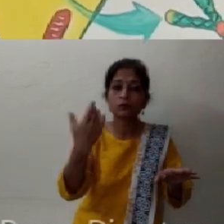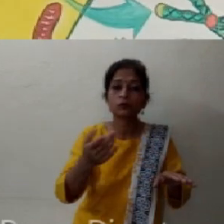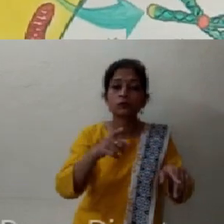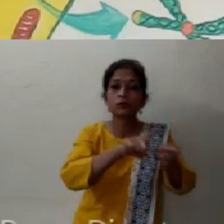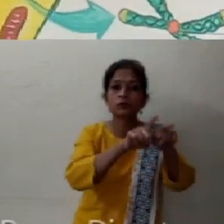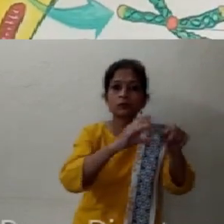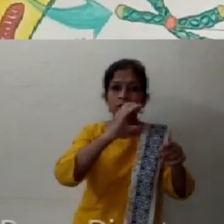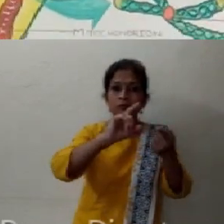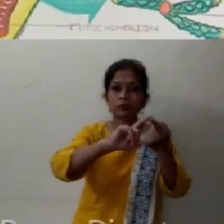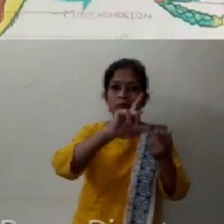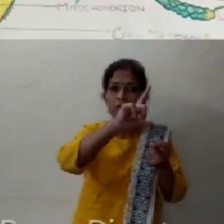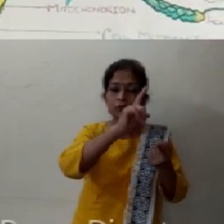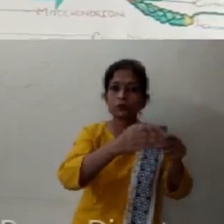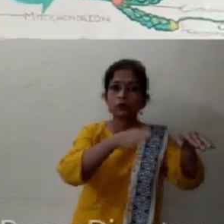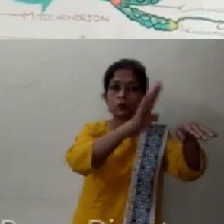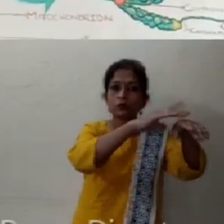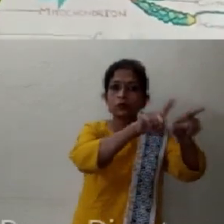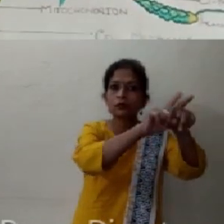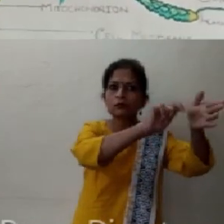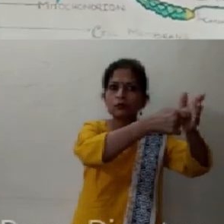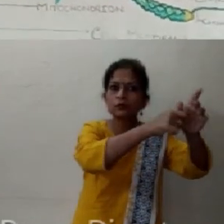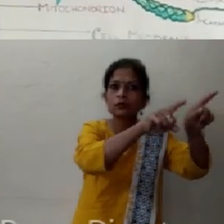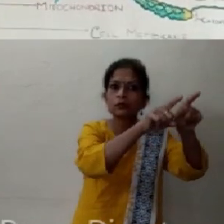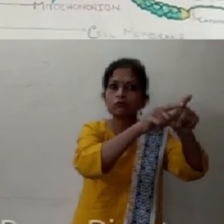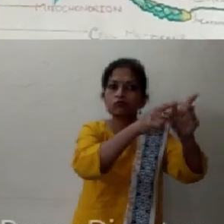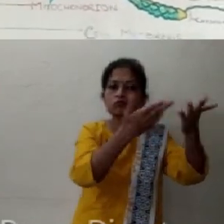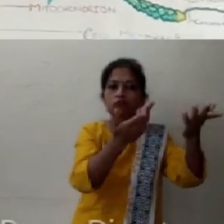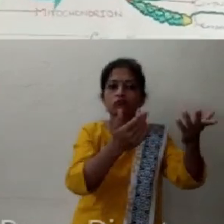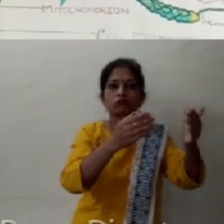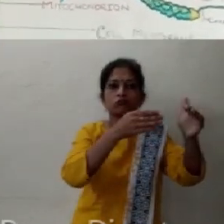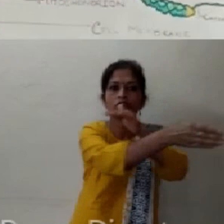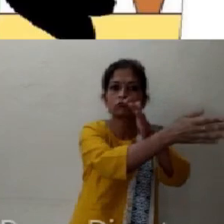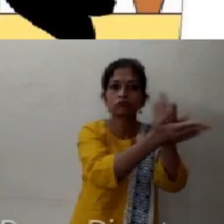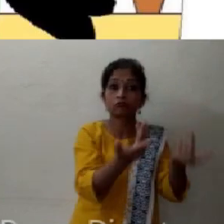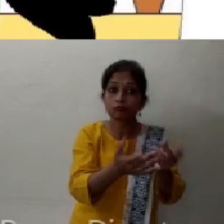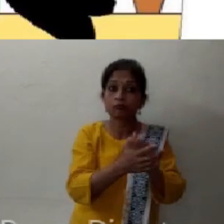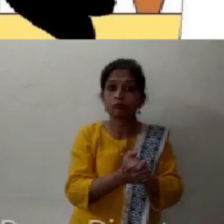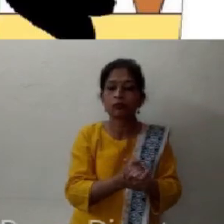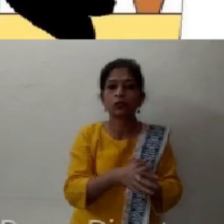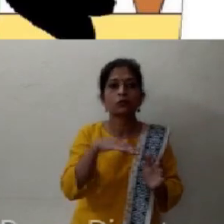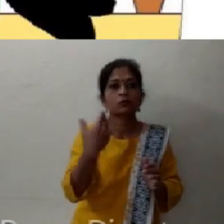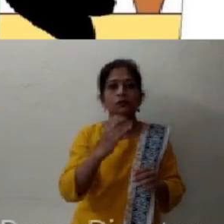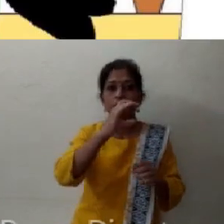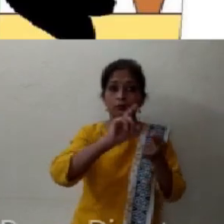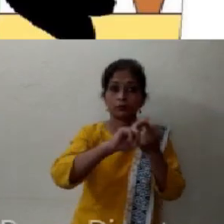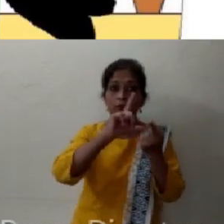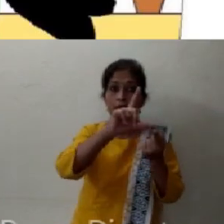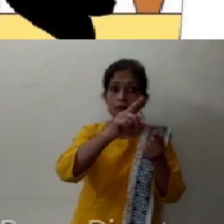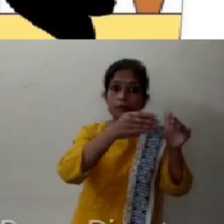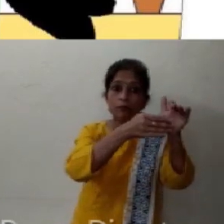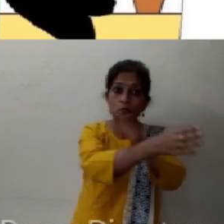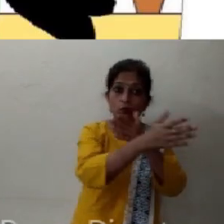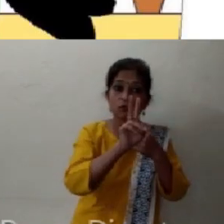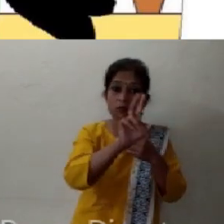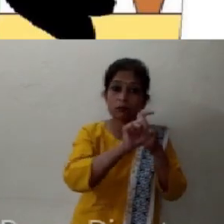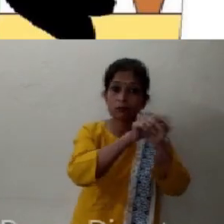सेल मेम्ब्रेन के ऊपर जो ताले हैं उन्हें खोलने में अगर सक्षम हो गई तो इस सेल के अंदर घुस जाती है। एक बार ये सेल के अंदर घुस